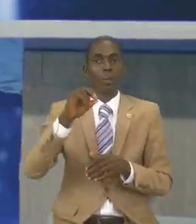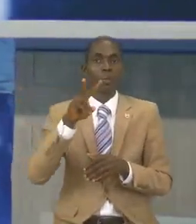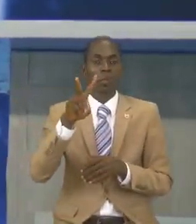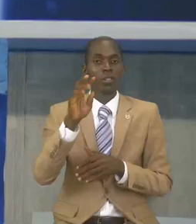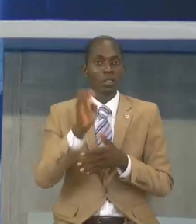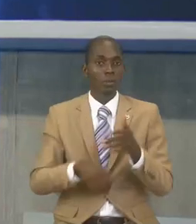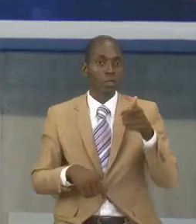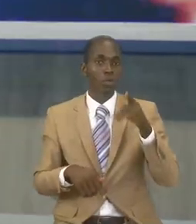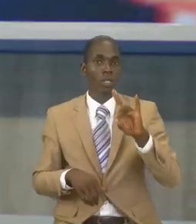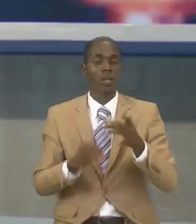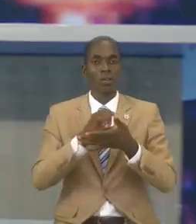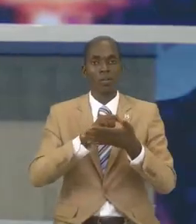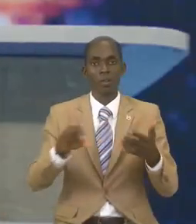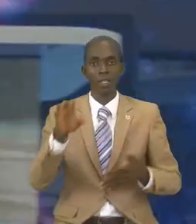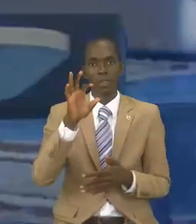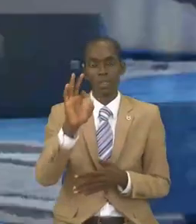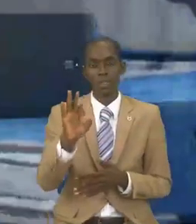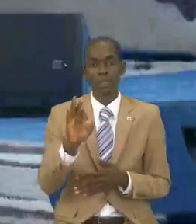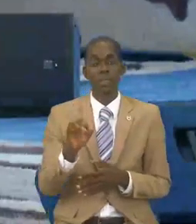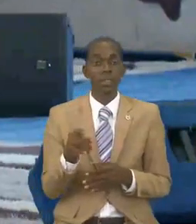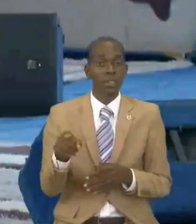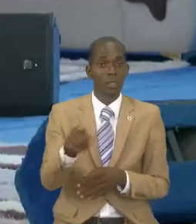Proverbe 28, verset 9,